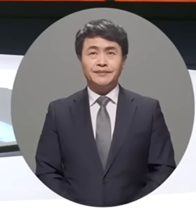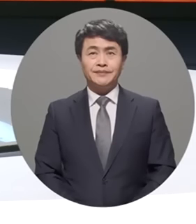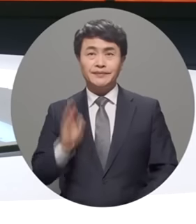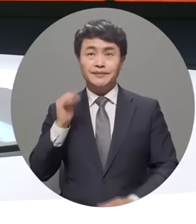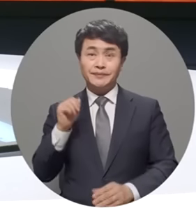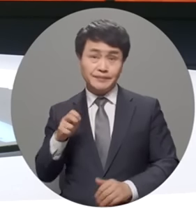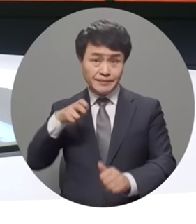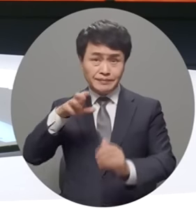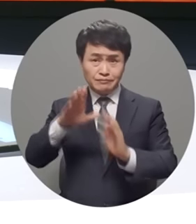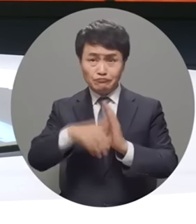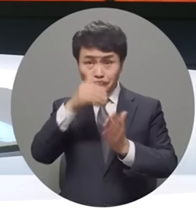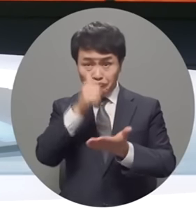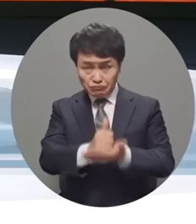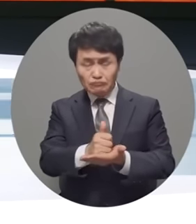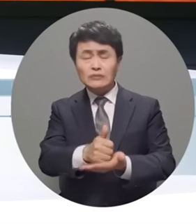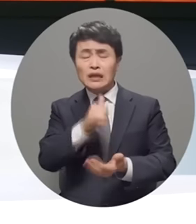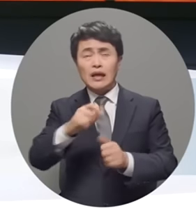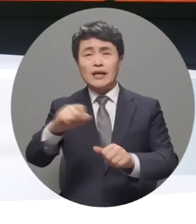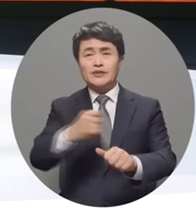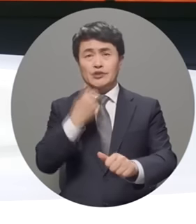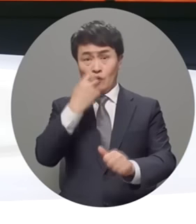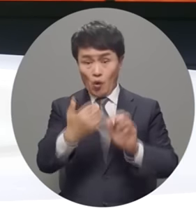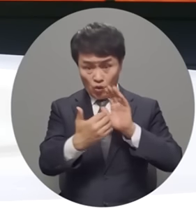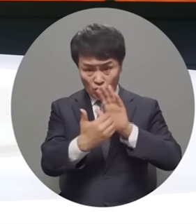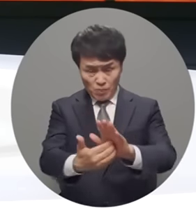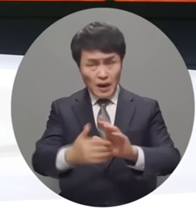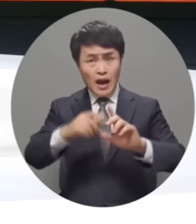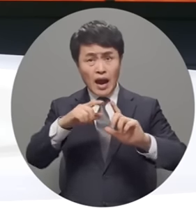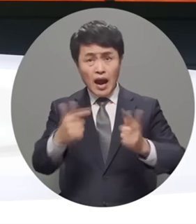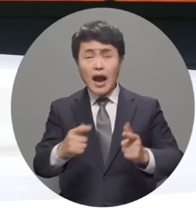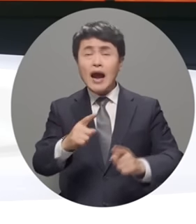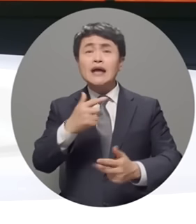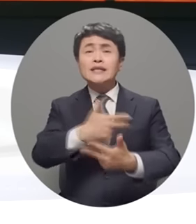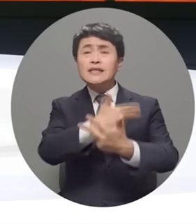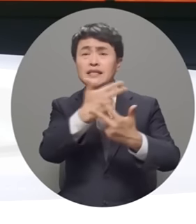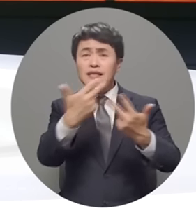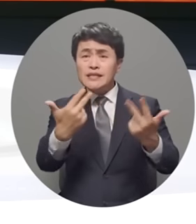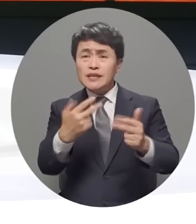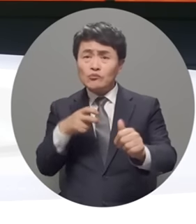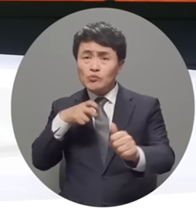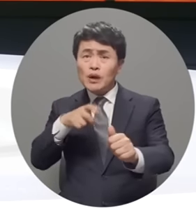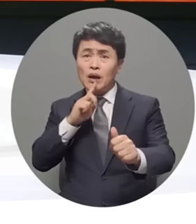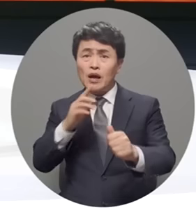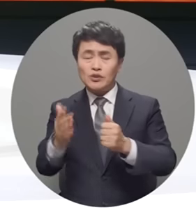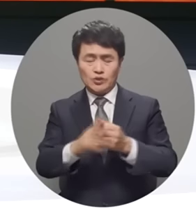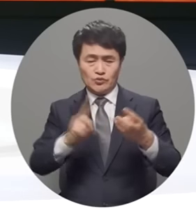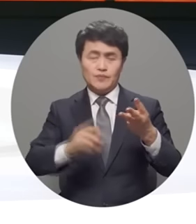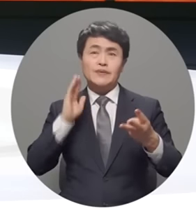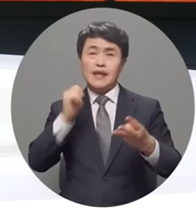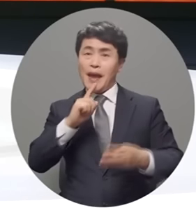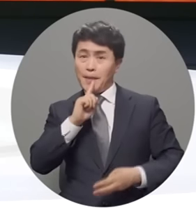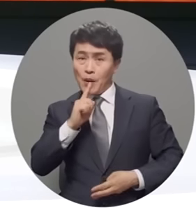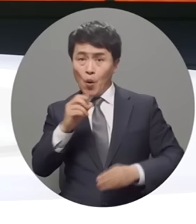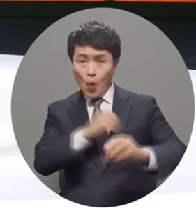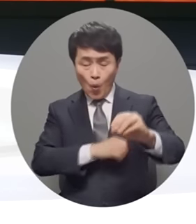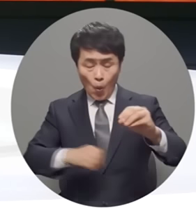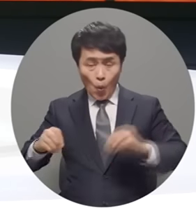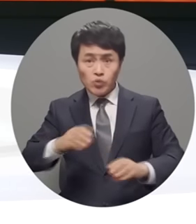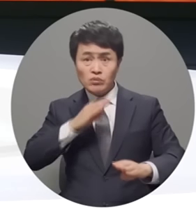대선 후보 시절 죄를 지었으니 특검을 거부하는 거 아니냐며 이재명 후보를 겨냥했던 윤석열 대통령의 말이 오히려